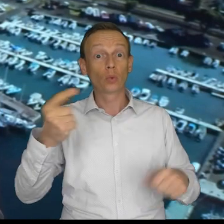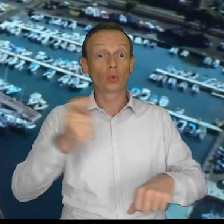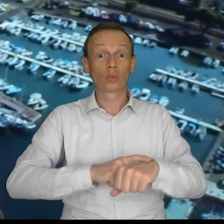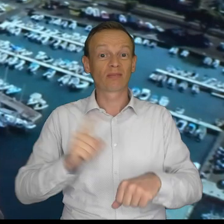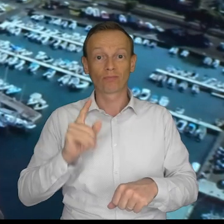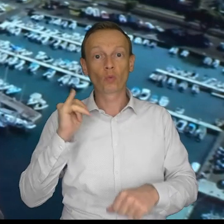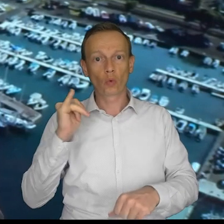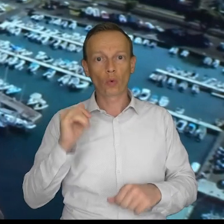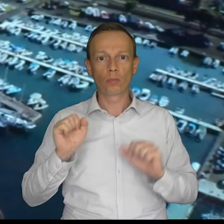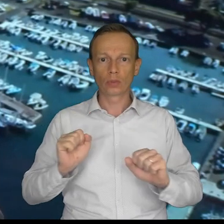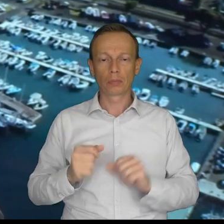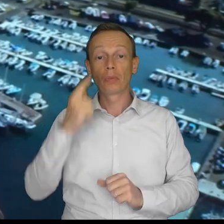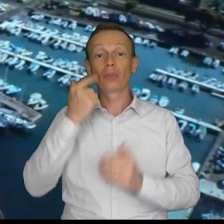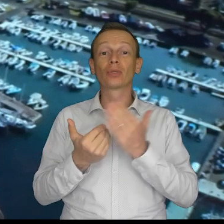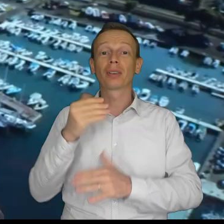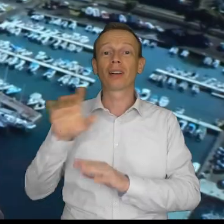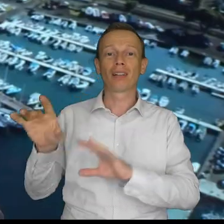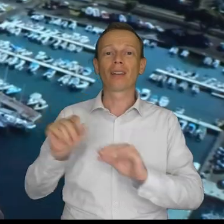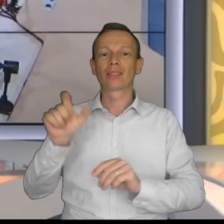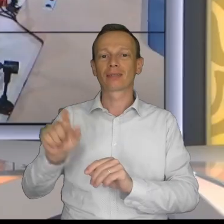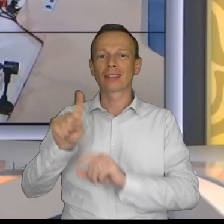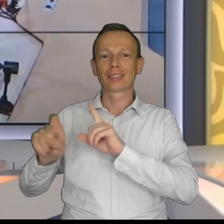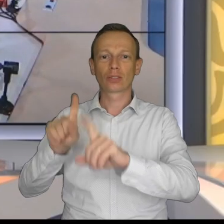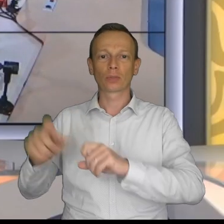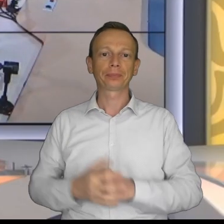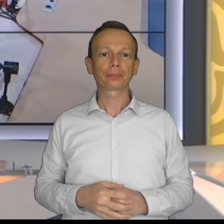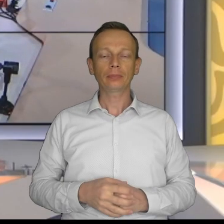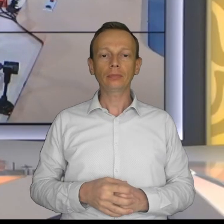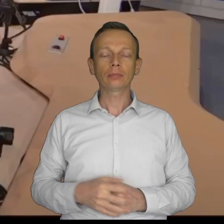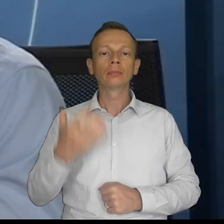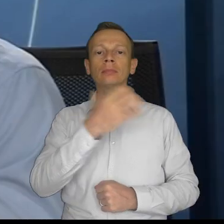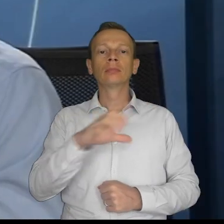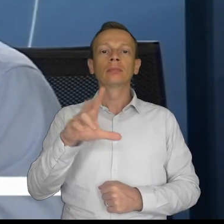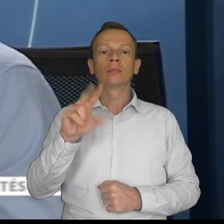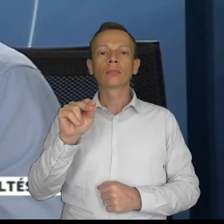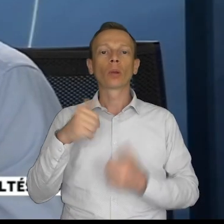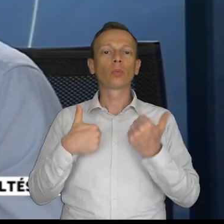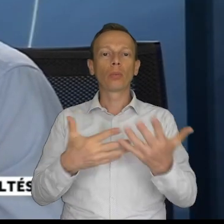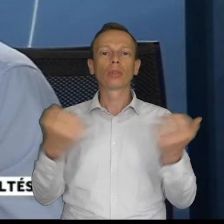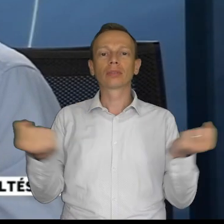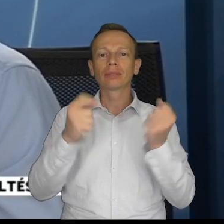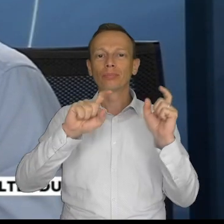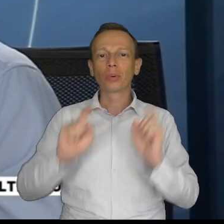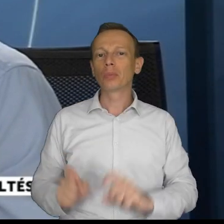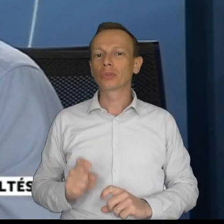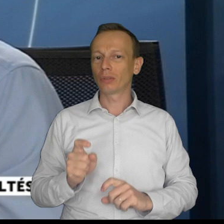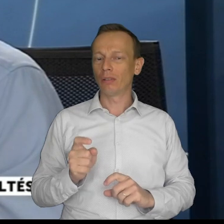nous en dit plus dans le cadre de l'invité café de ce matin. En réalité, toutes les offres, les 530 offres qui